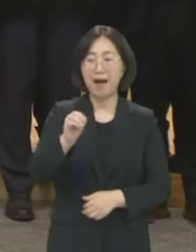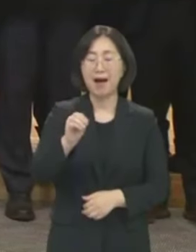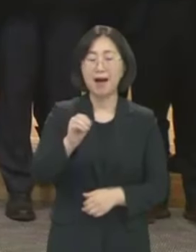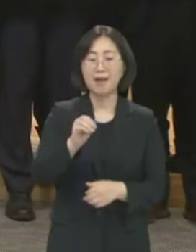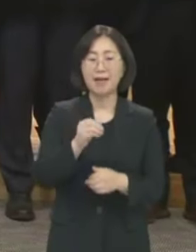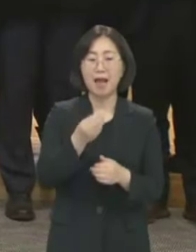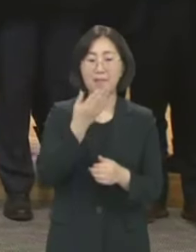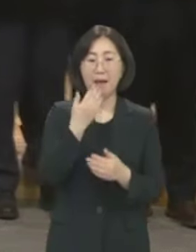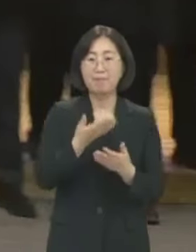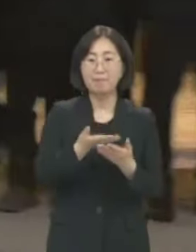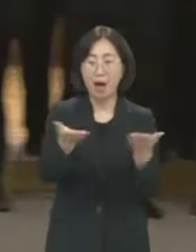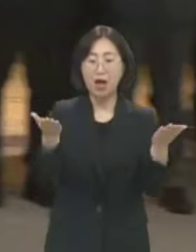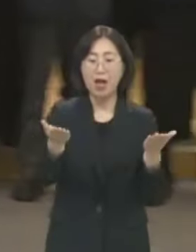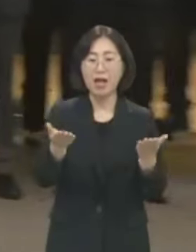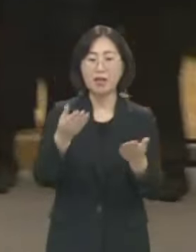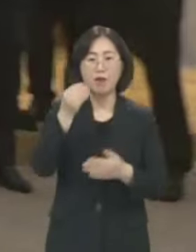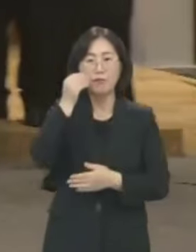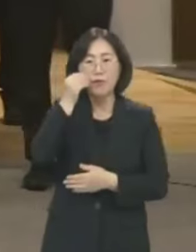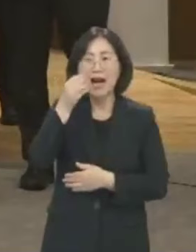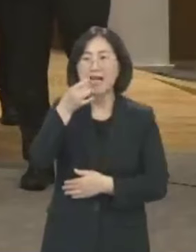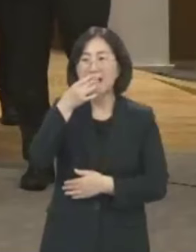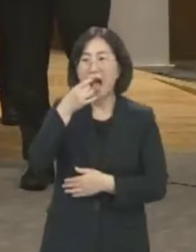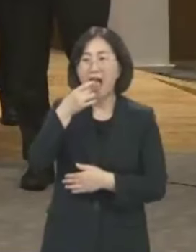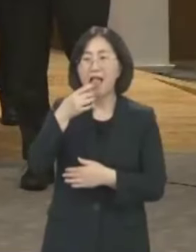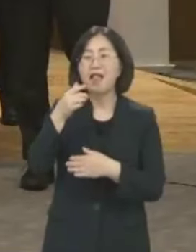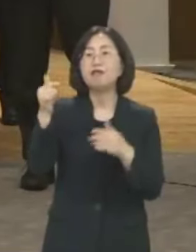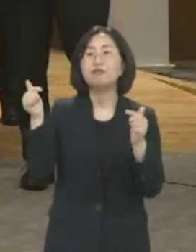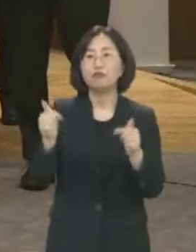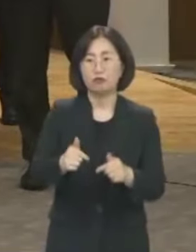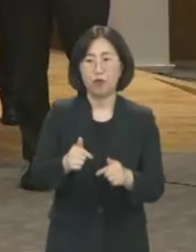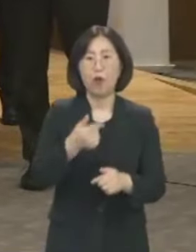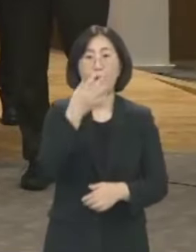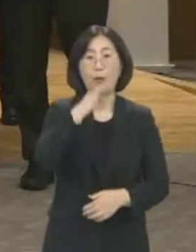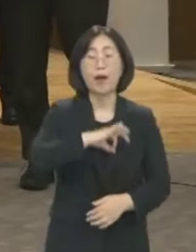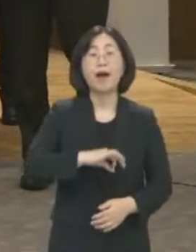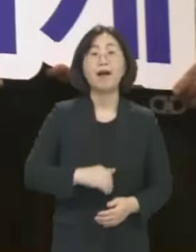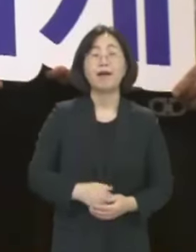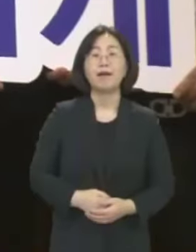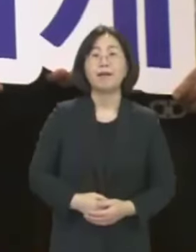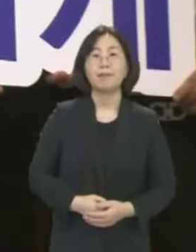소비를 촉진해 재고 감소에도 기여할 것으로 기대하고 있습니다.